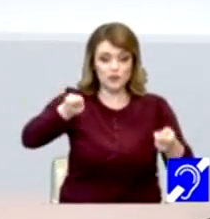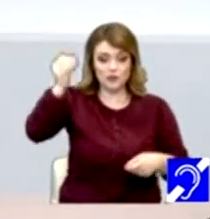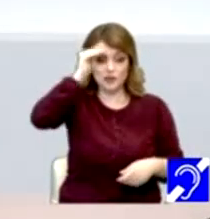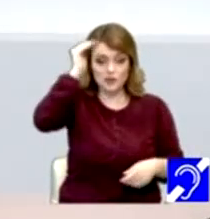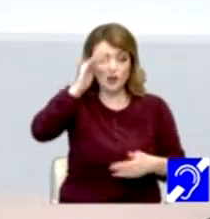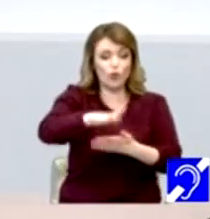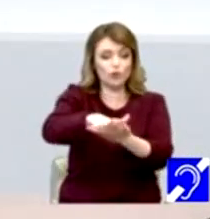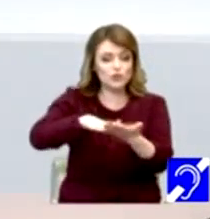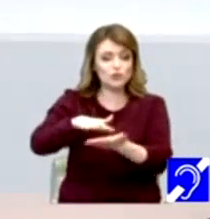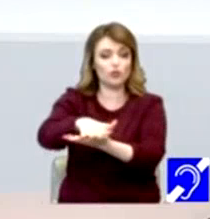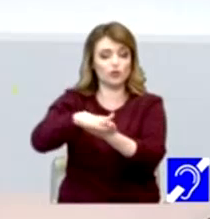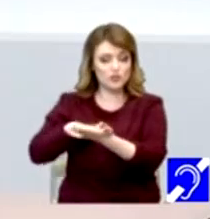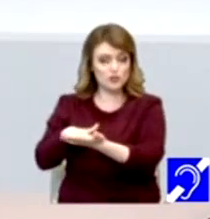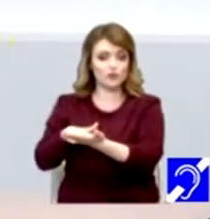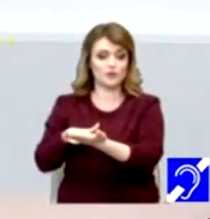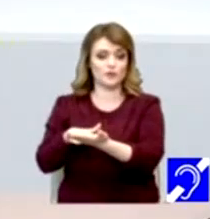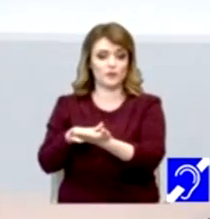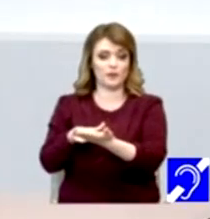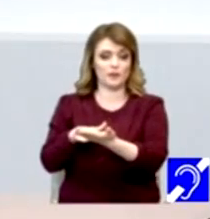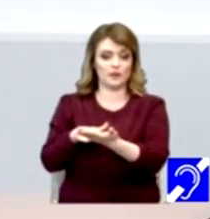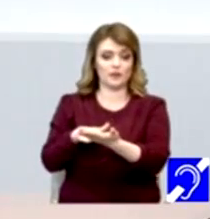Tiraspol, continuă în continuare să